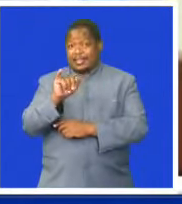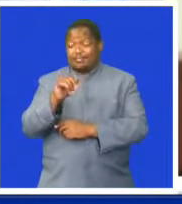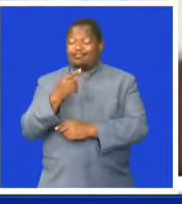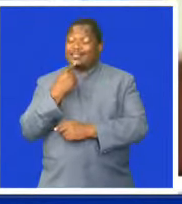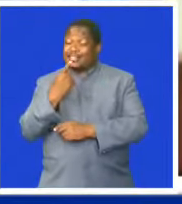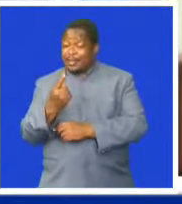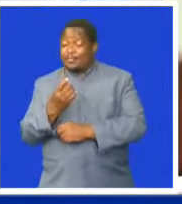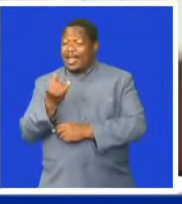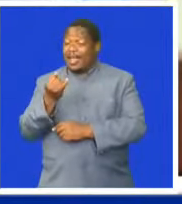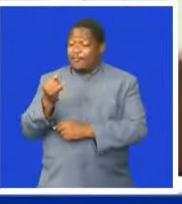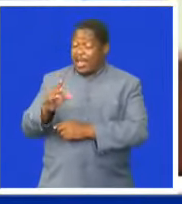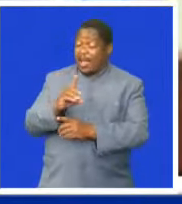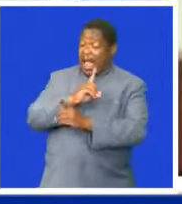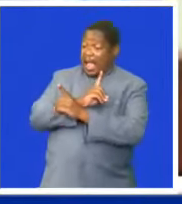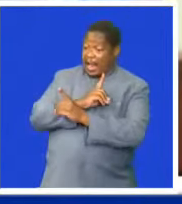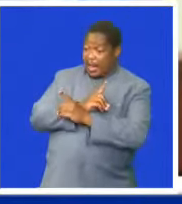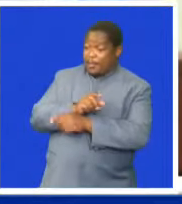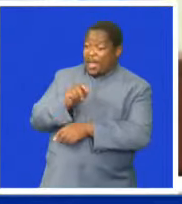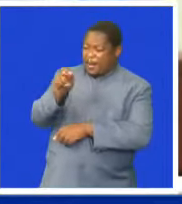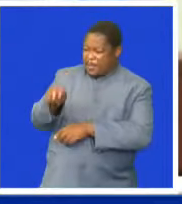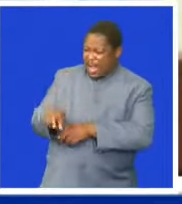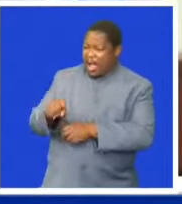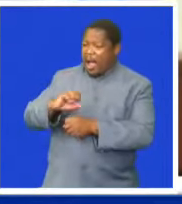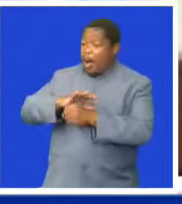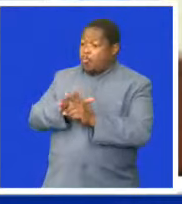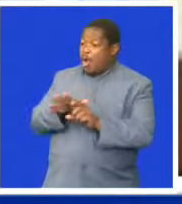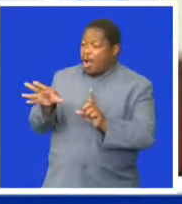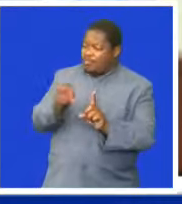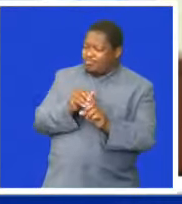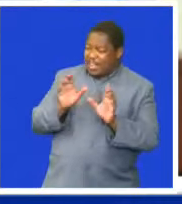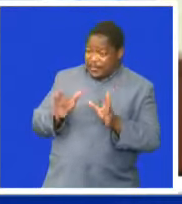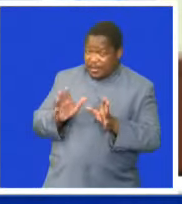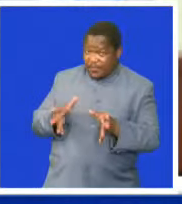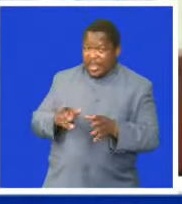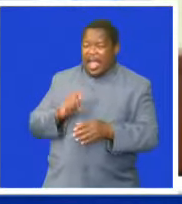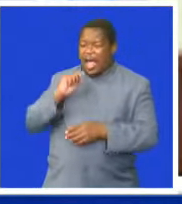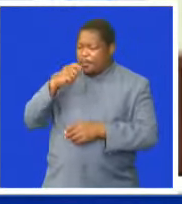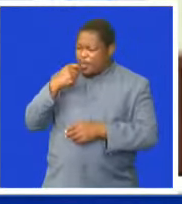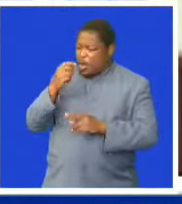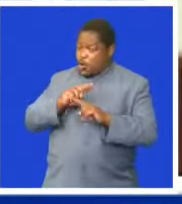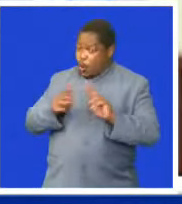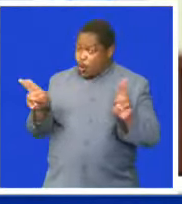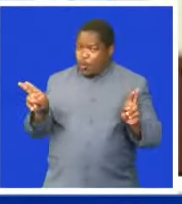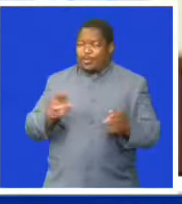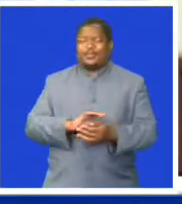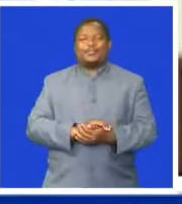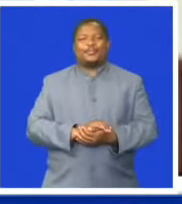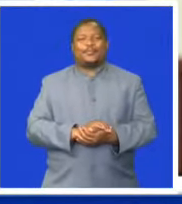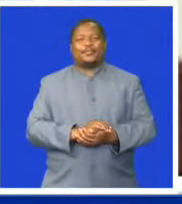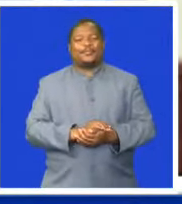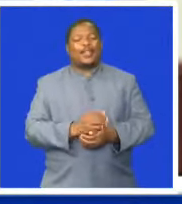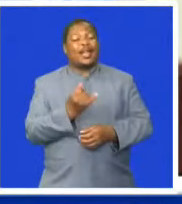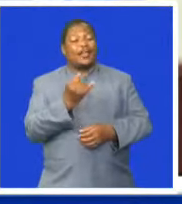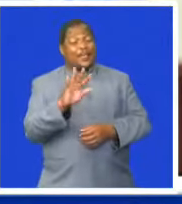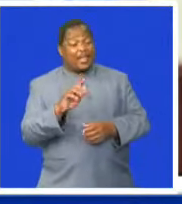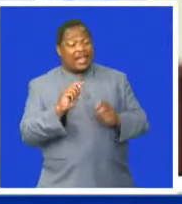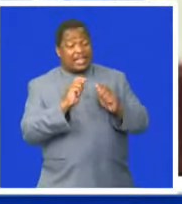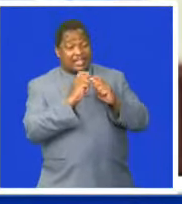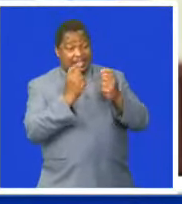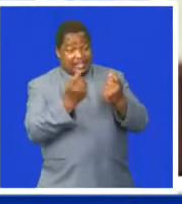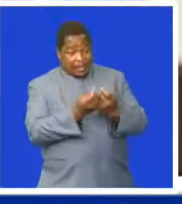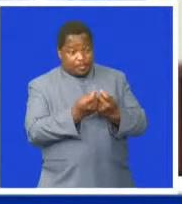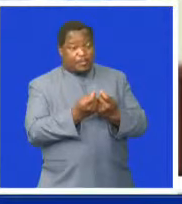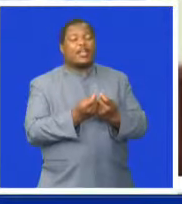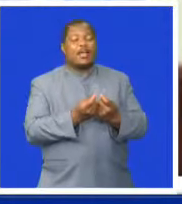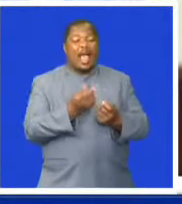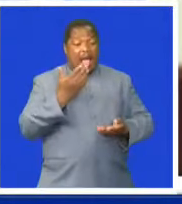and bethembeke kuyo nangabe kunemidlalo lobonakala ukukhombisa timbawu basheshe vele baphakamise sandla sekuthi asitakale leyo mdlalo noma